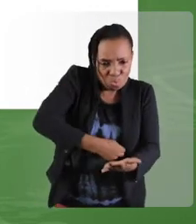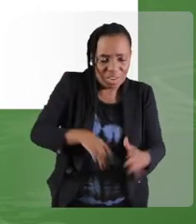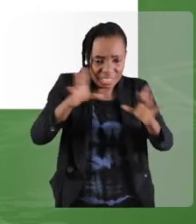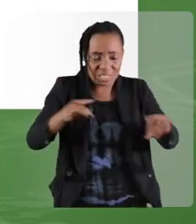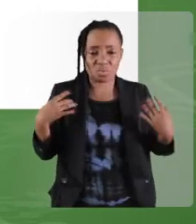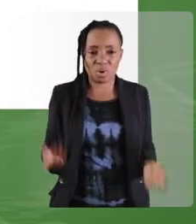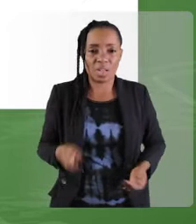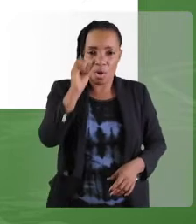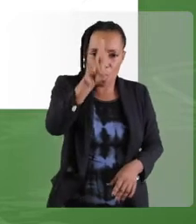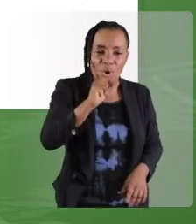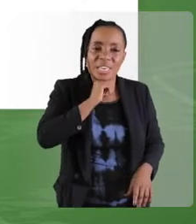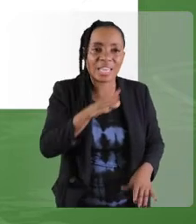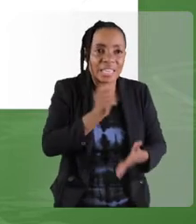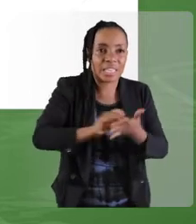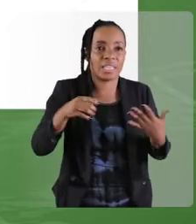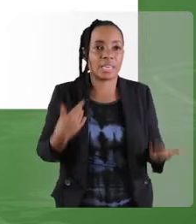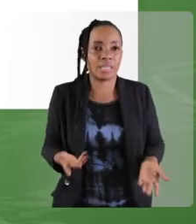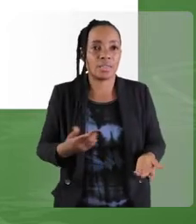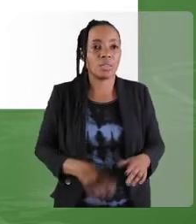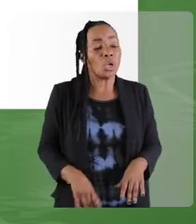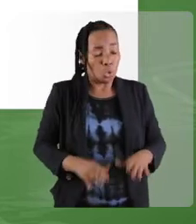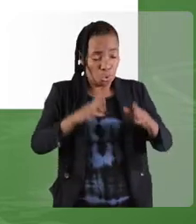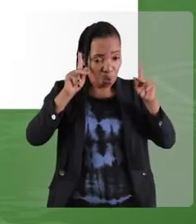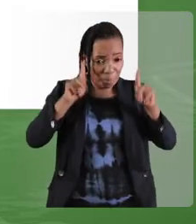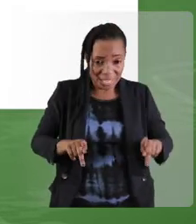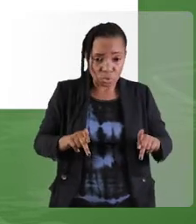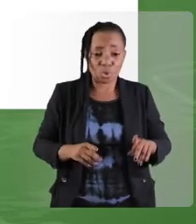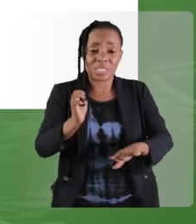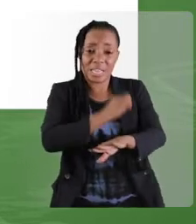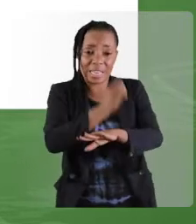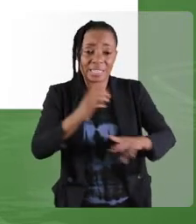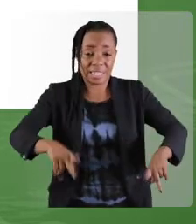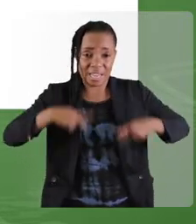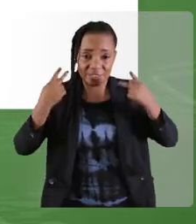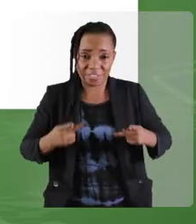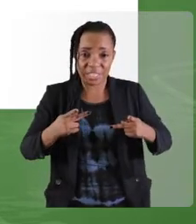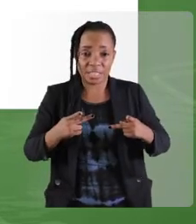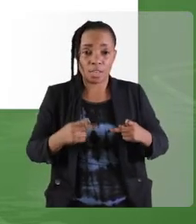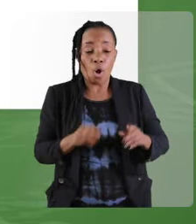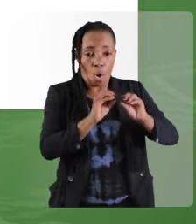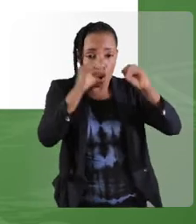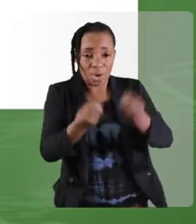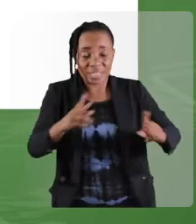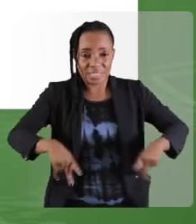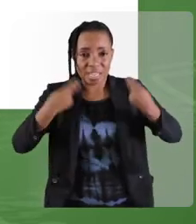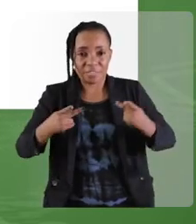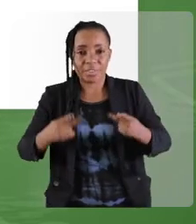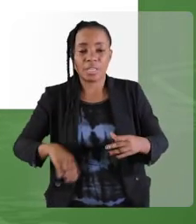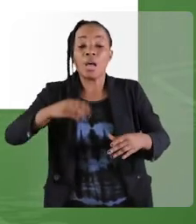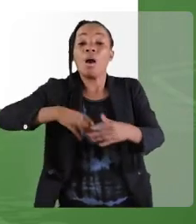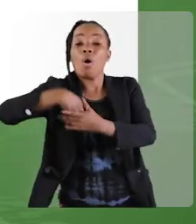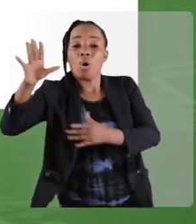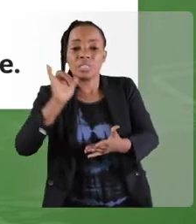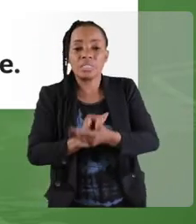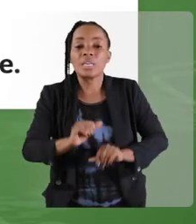écrit? Un homme s'engage dans sa vie, dessine sa figure, et en dehors de cette figure, il n'y a